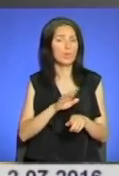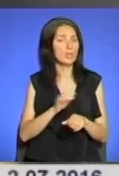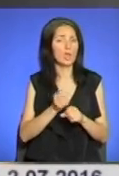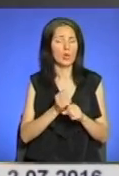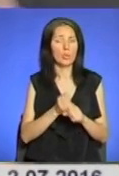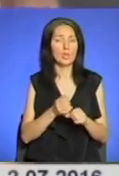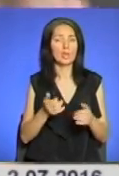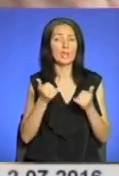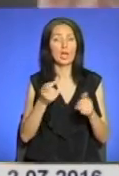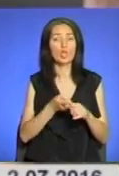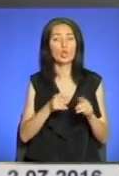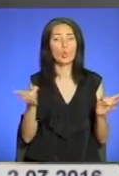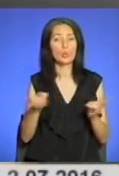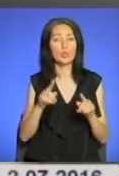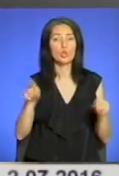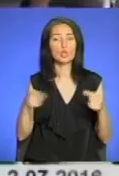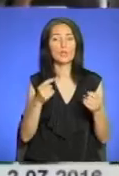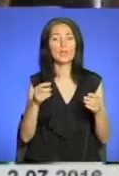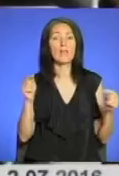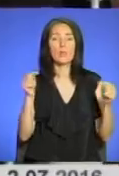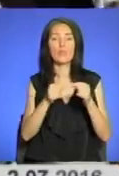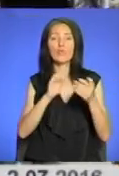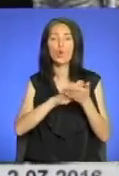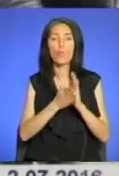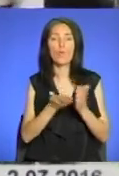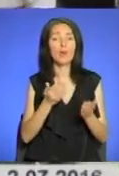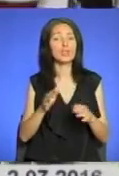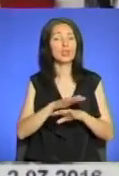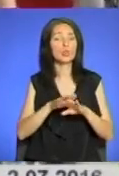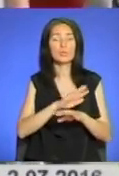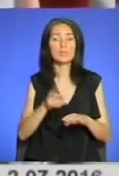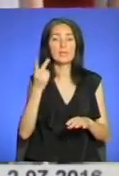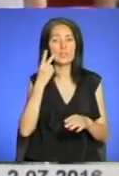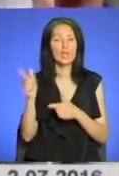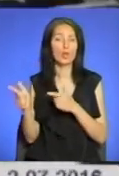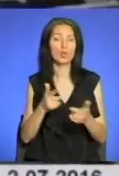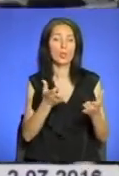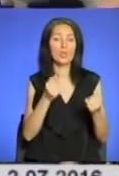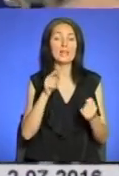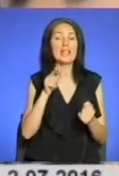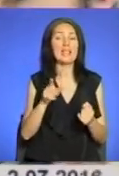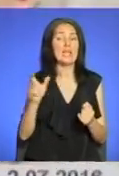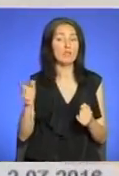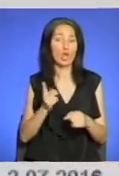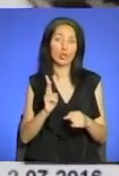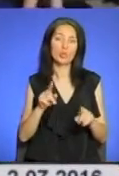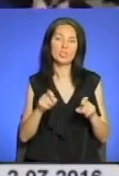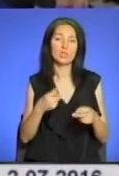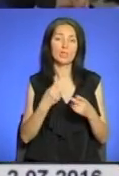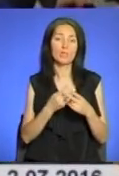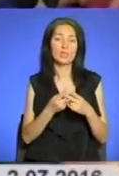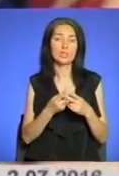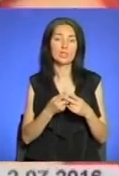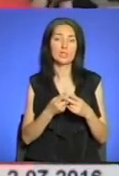проте для цього потрібно створити відповідні умови адже суспільство не завжди готове прийняти тих хто сидів у